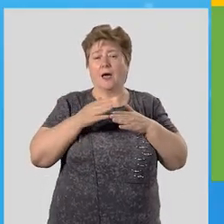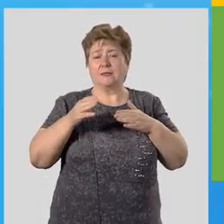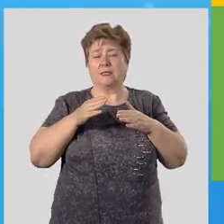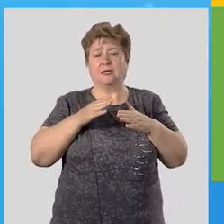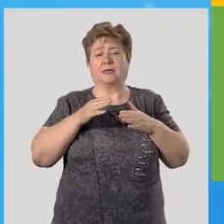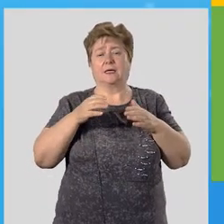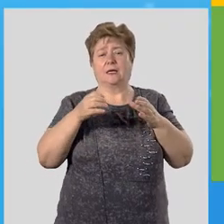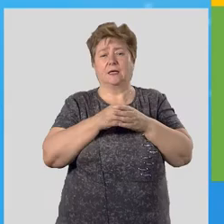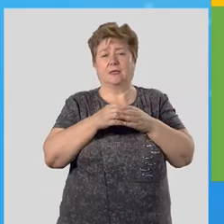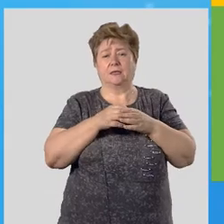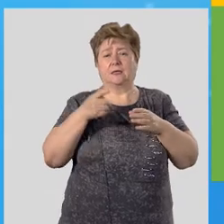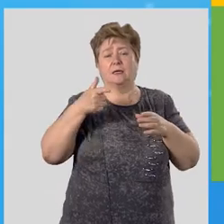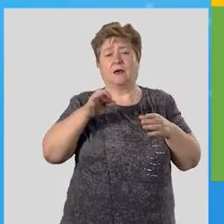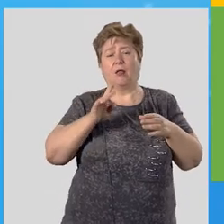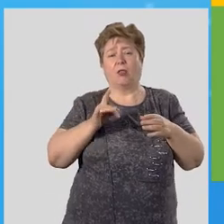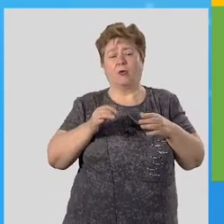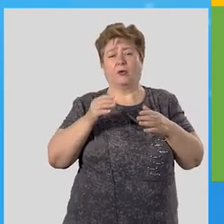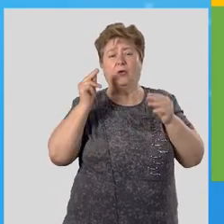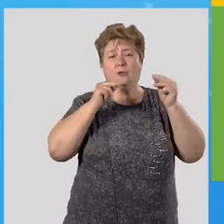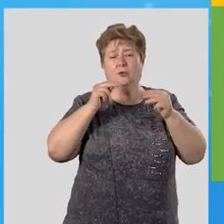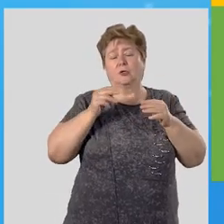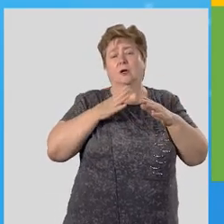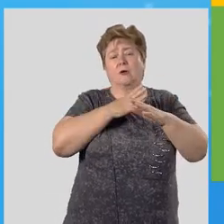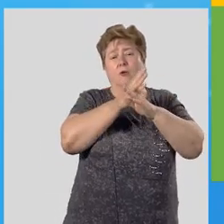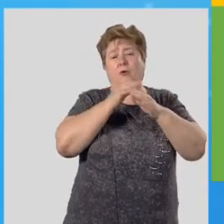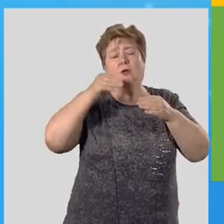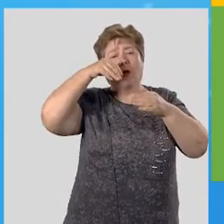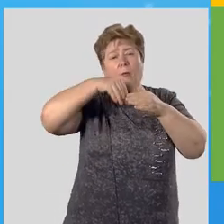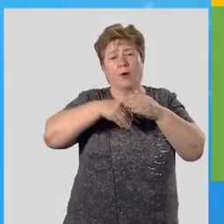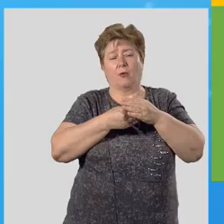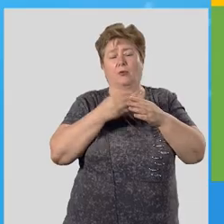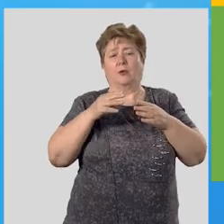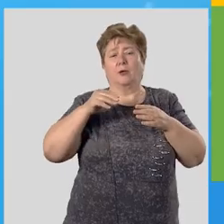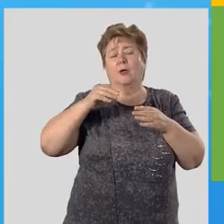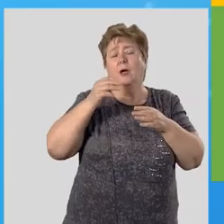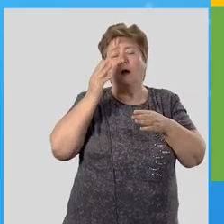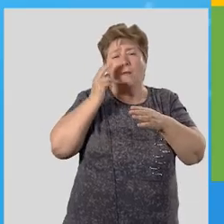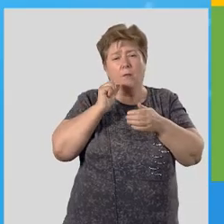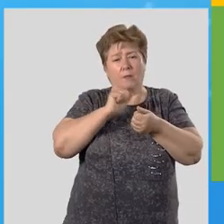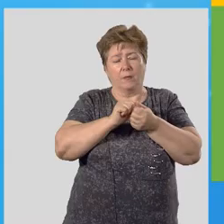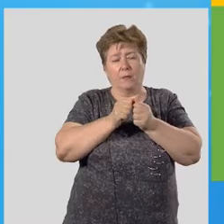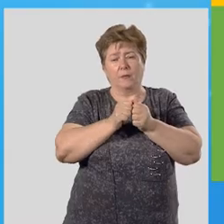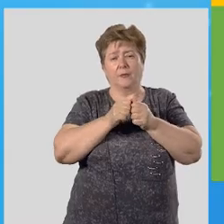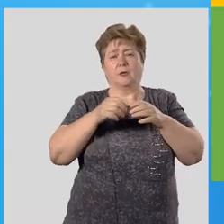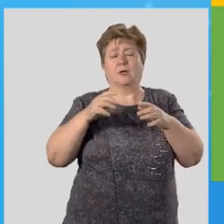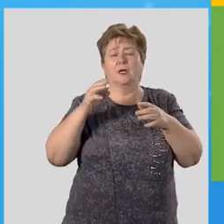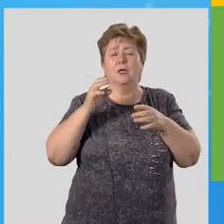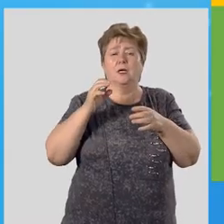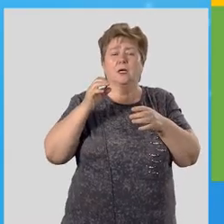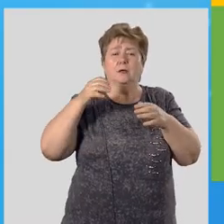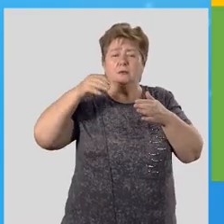Отдельные разделы геологии изучают горные породы, минералы,